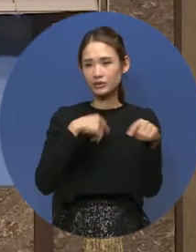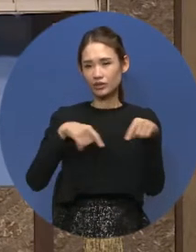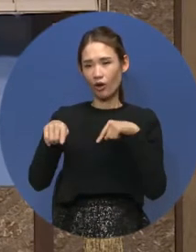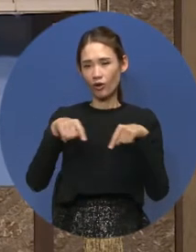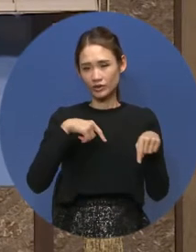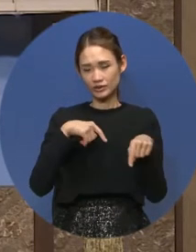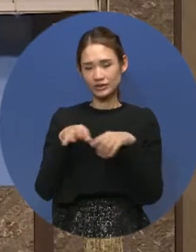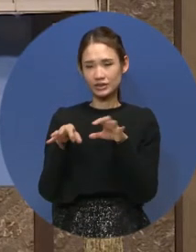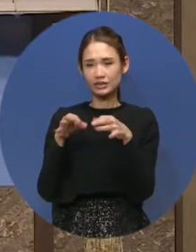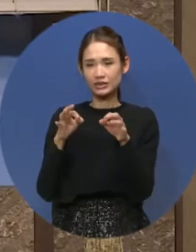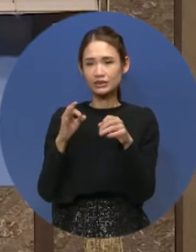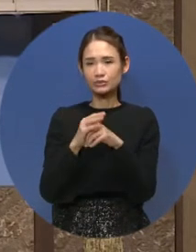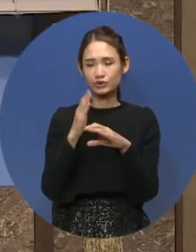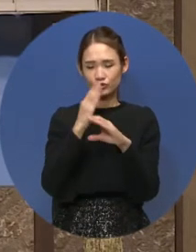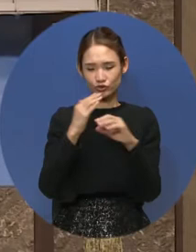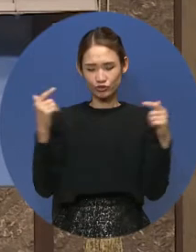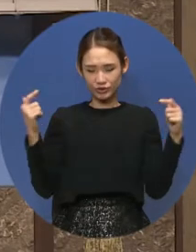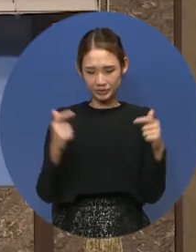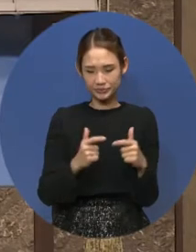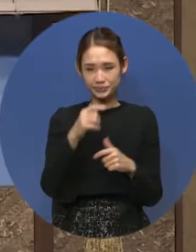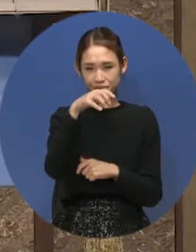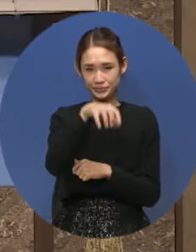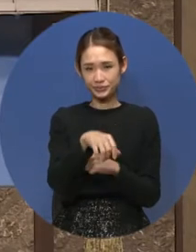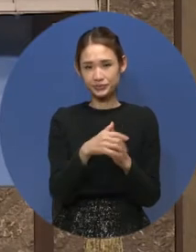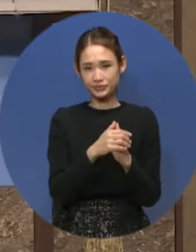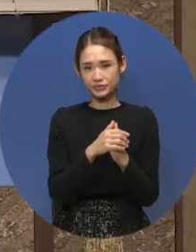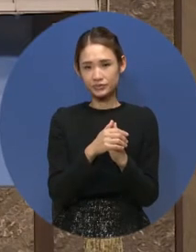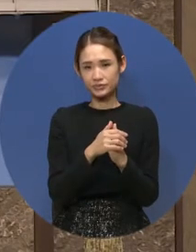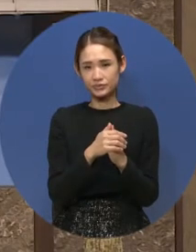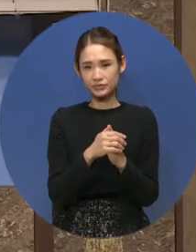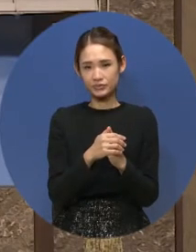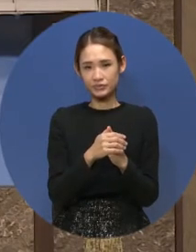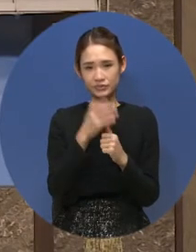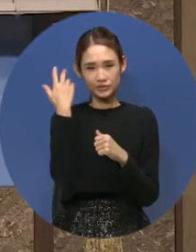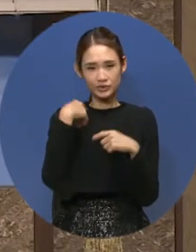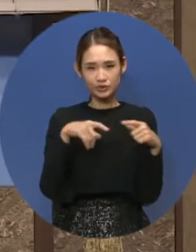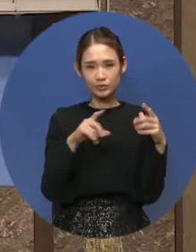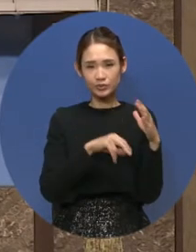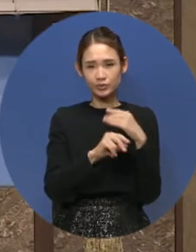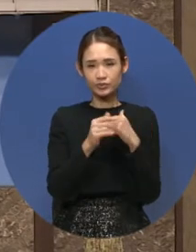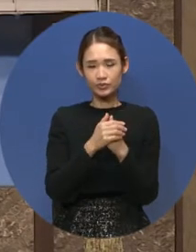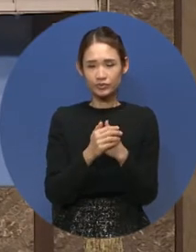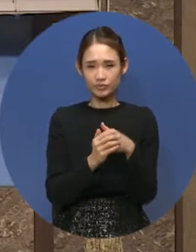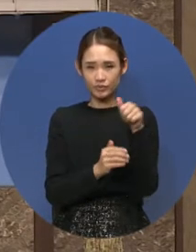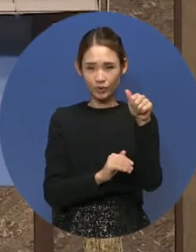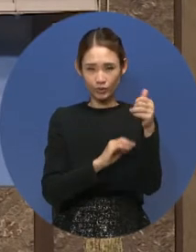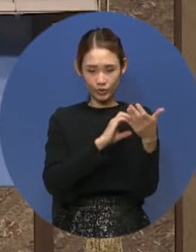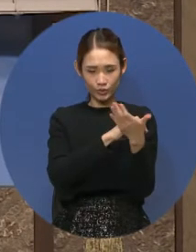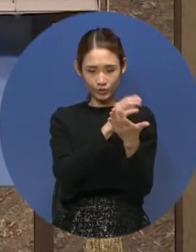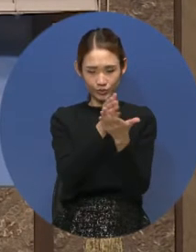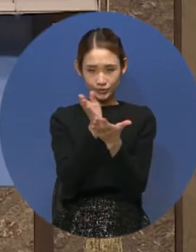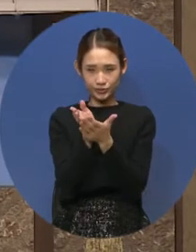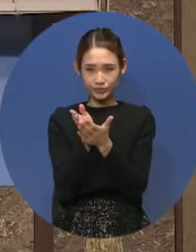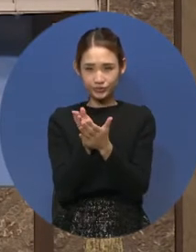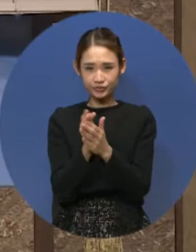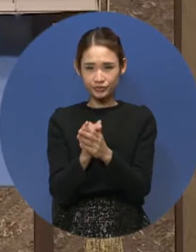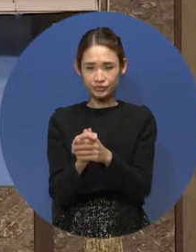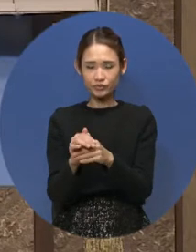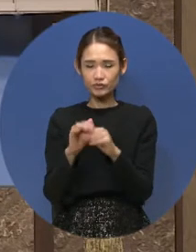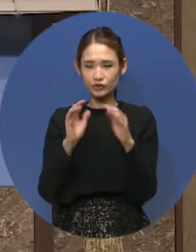금융의 중심지입니다. 예. 그리고 영등포역, 그리고 지하철 5개 노선과 국철 2개